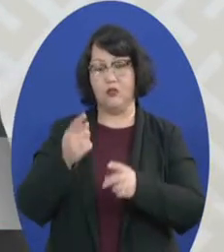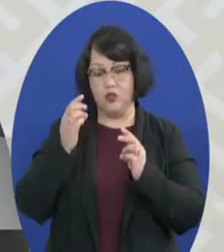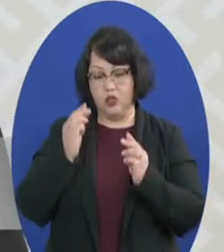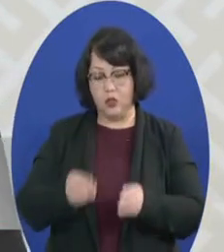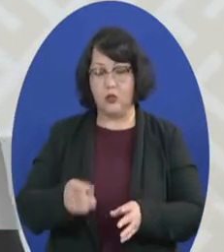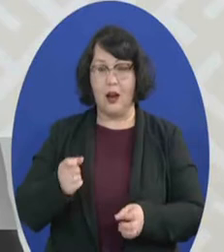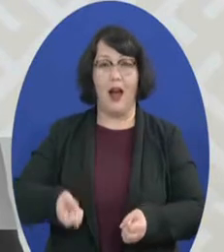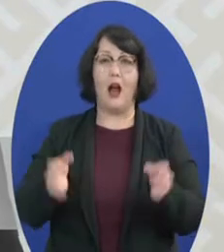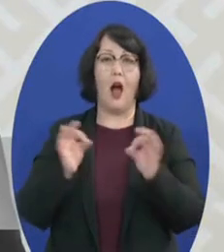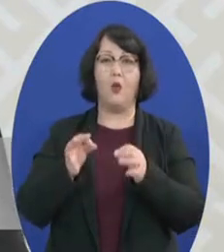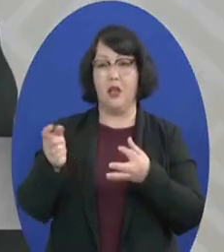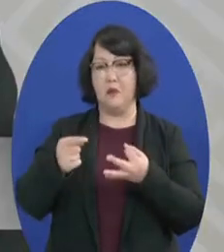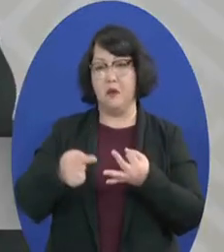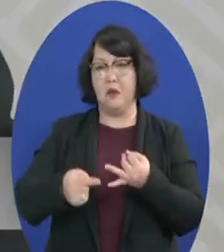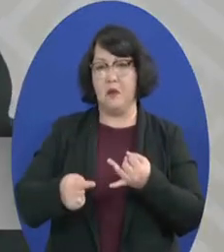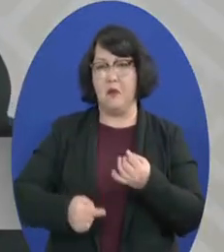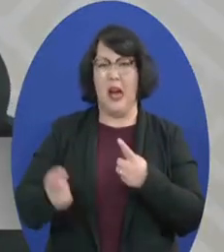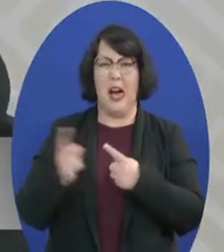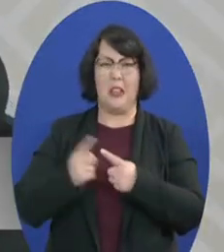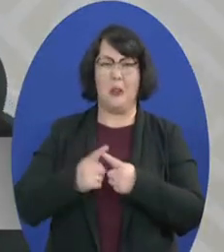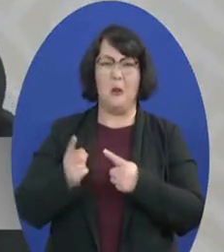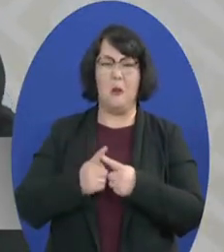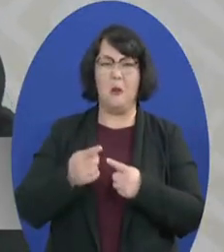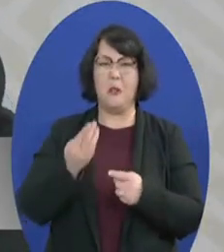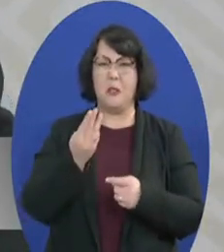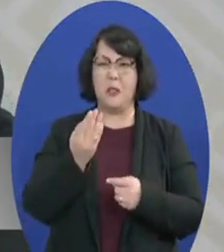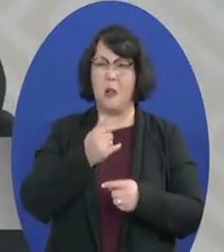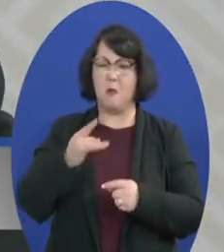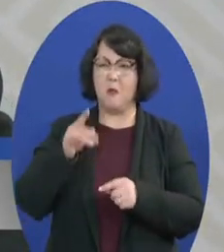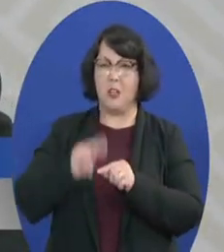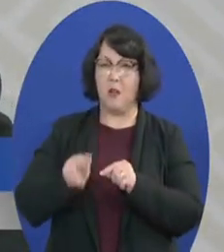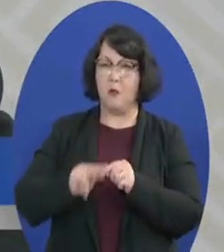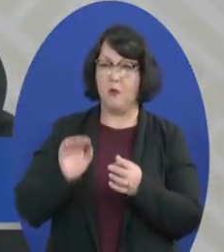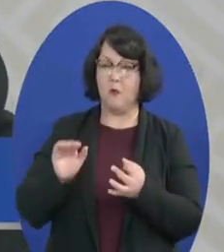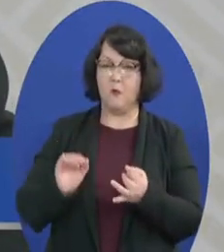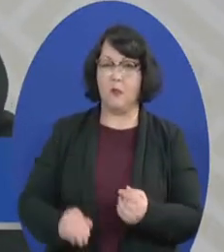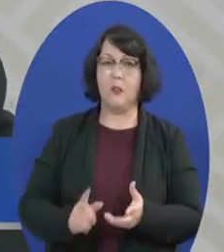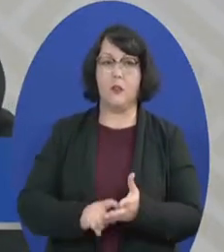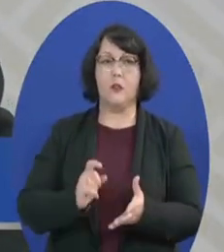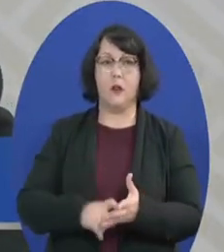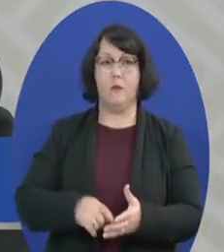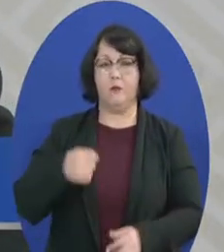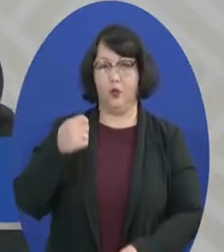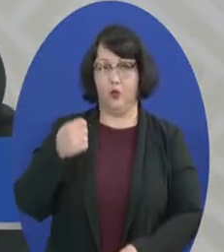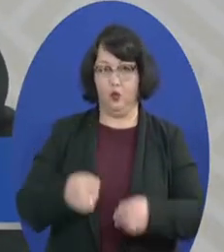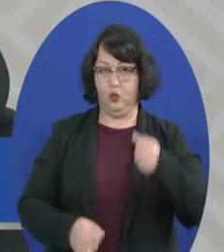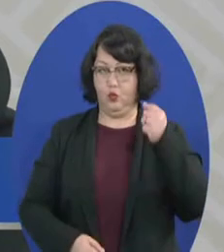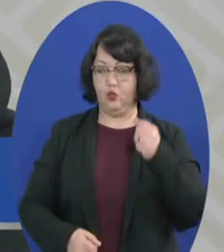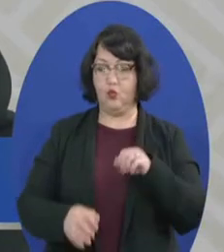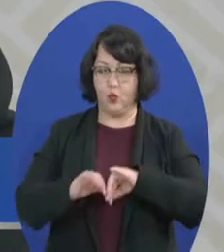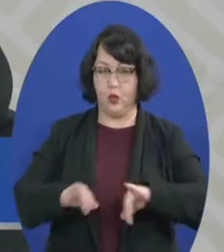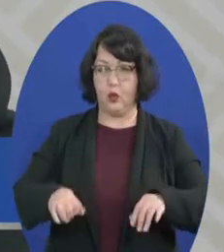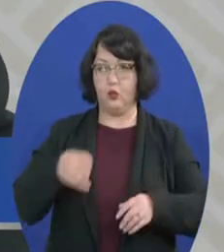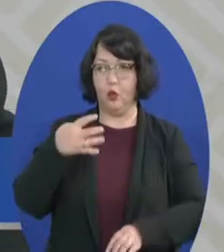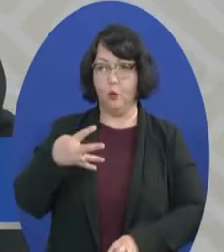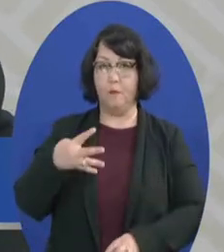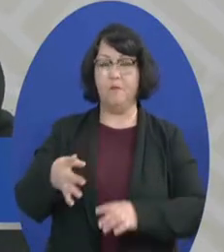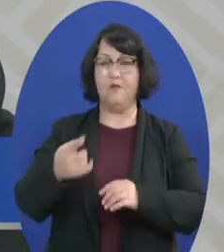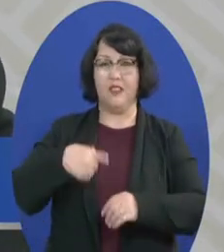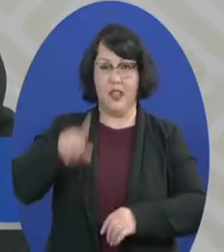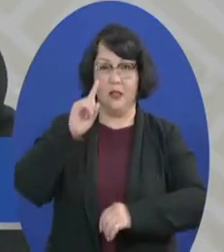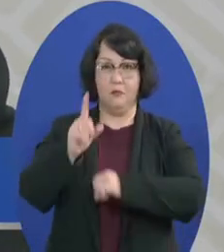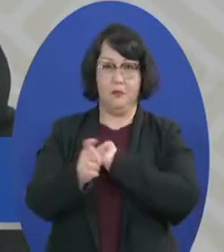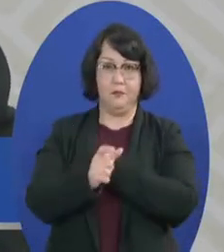одоо том шалгууруудыг бол тавьж өгч байна. Одоо тусгаалсан шаардлагуудыг гарч ирсэн. За энэ бол дөрвөн шаардлага байгаа юм. За нэгдүгээрс нь бол мэрэгжлийн